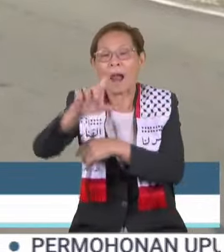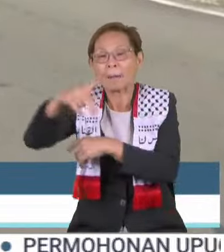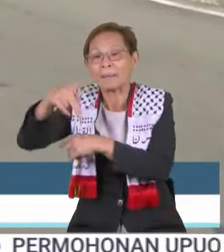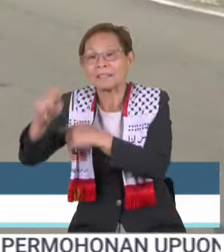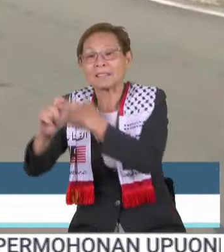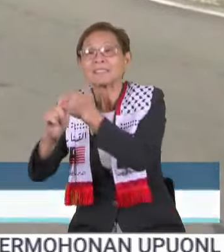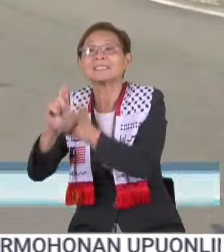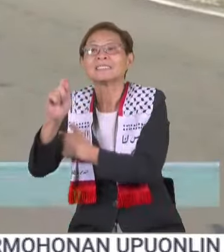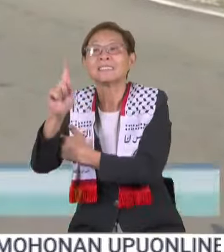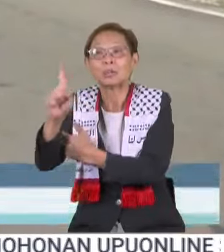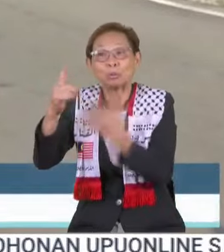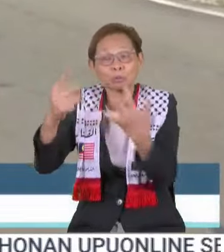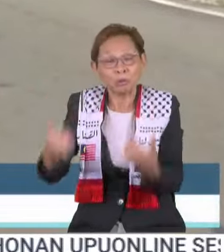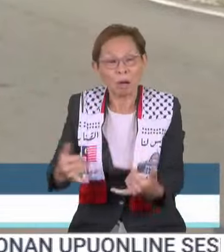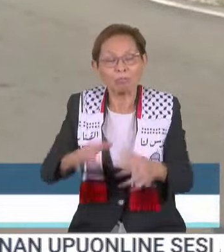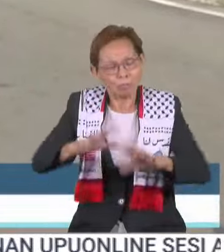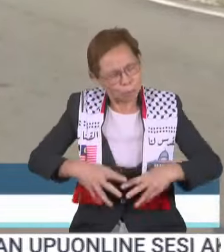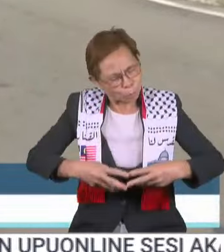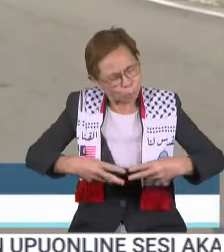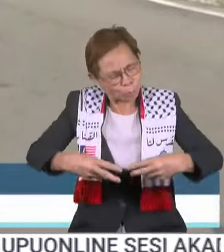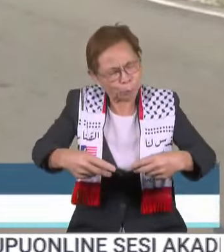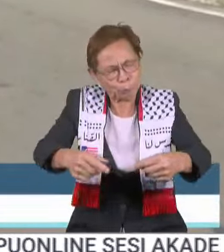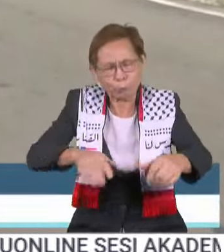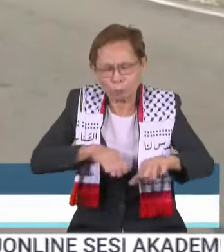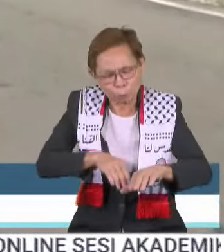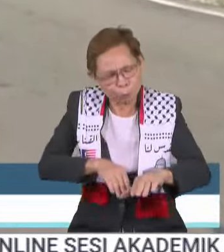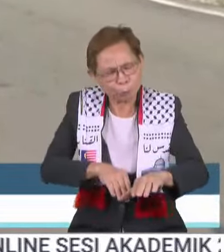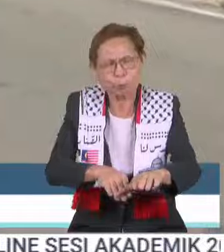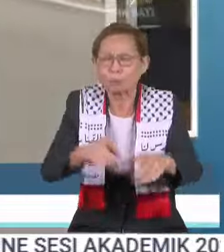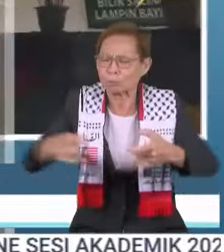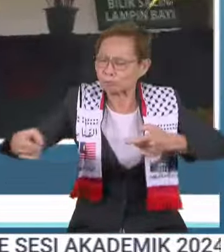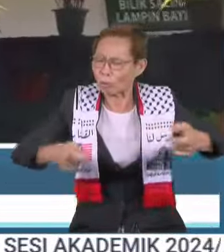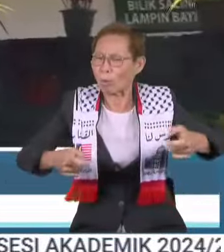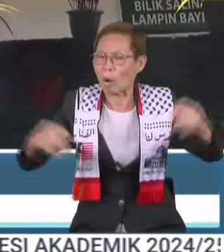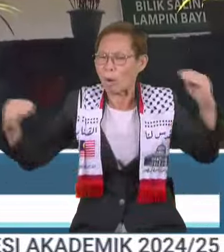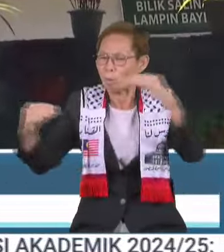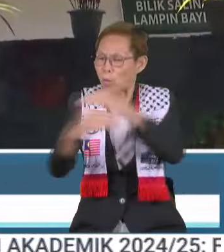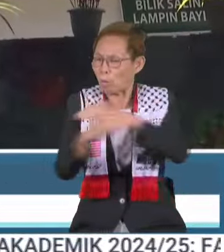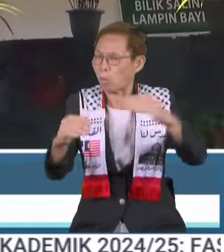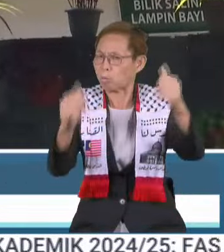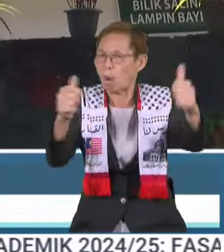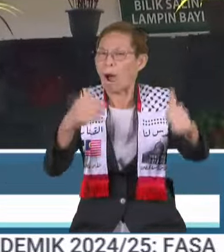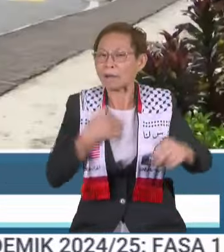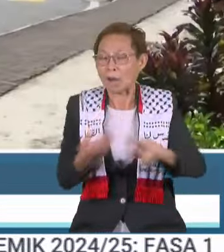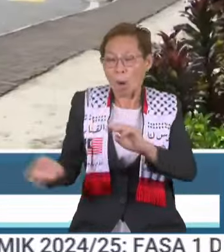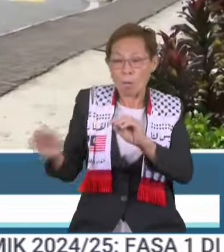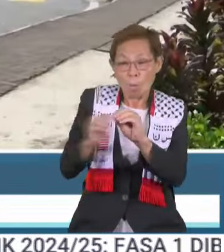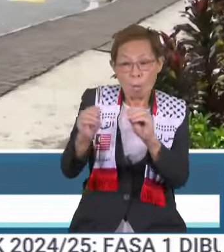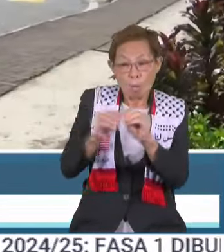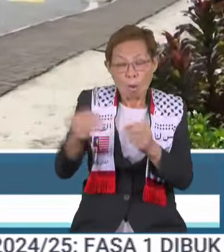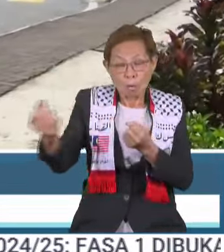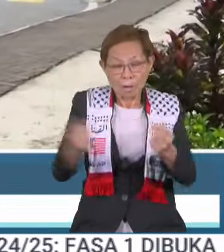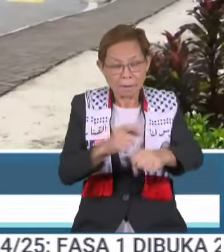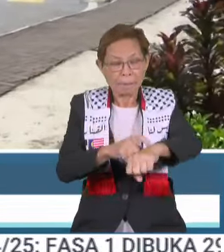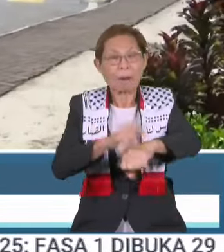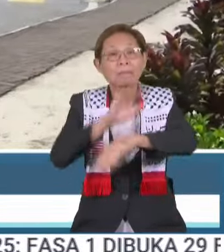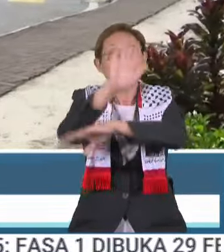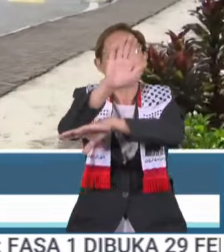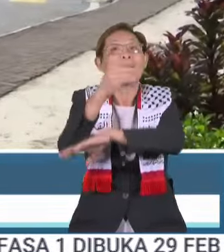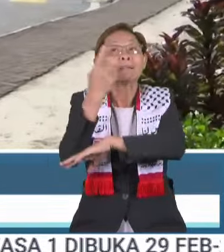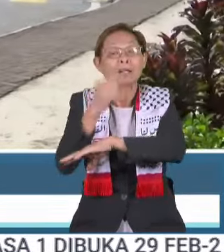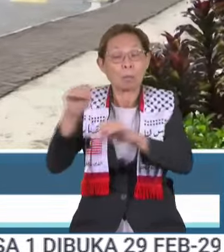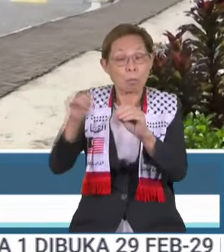LPT1 pada ketika ini masih dengan lancar dan juga terkawal dari kedua-dua arah. Namun berlaku sedikit peningkatan jumlah kenderaan pada sebelah tengah hari